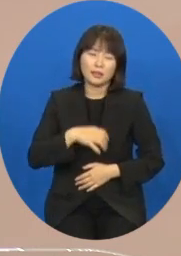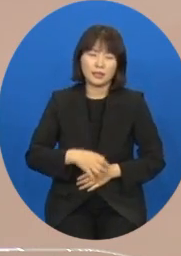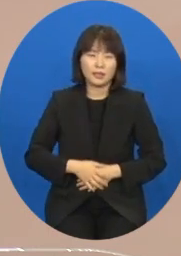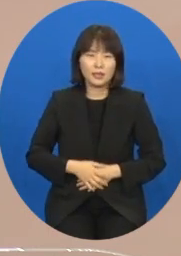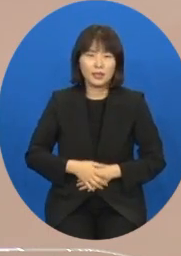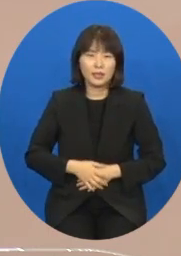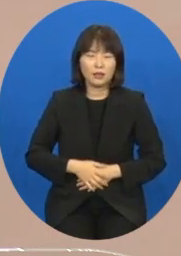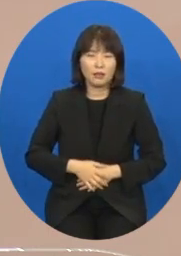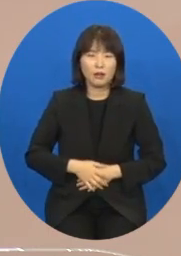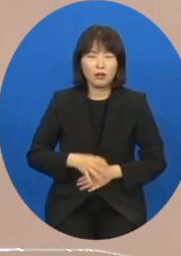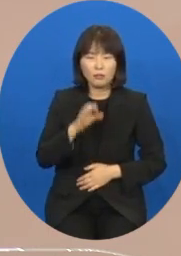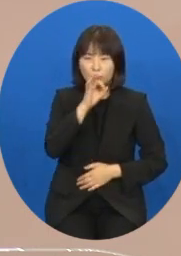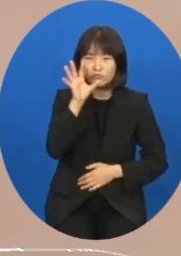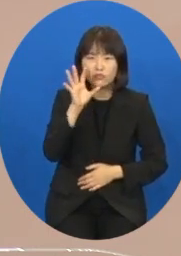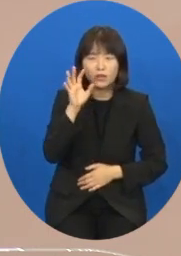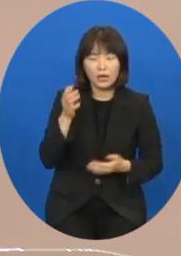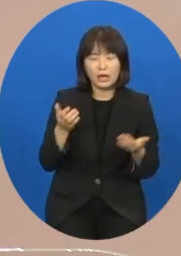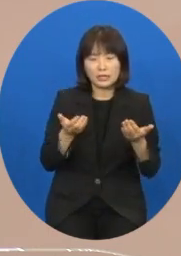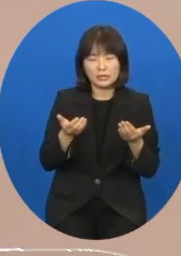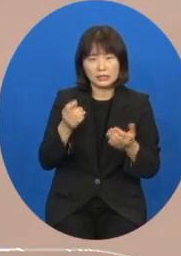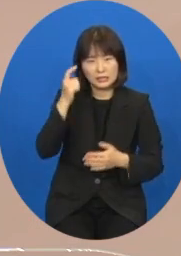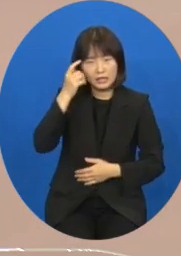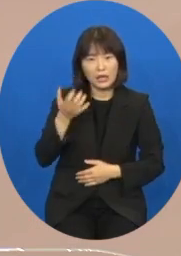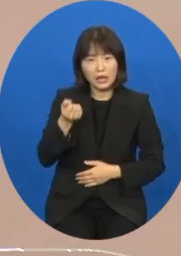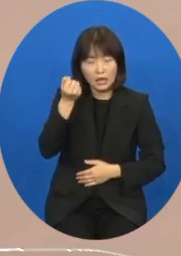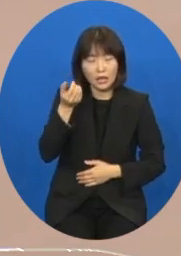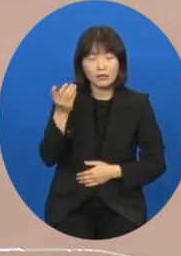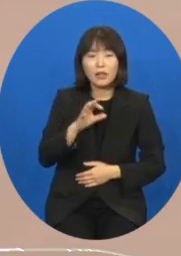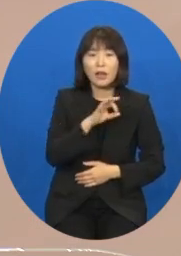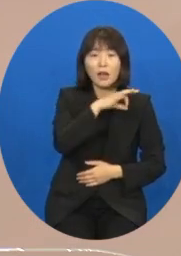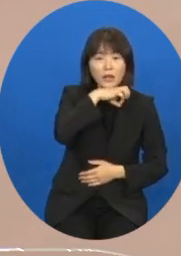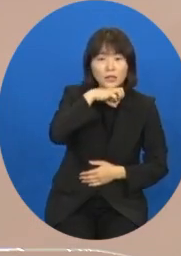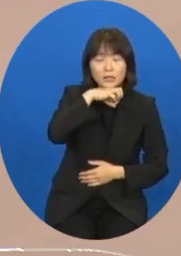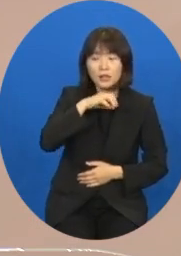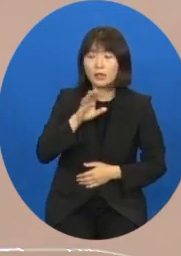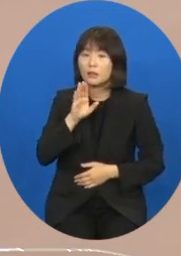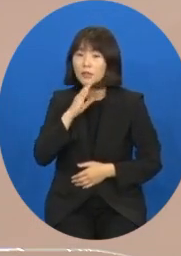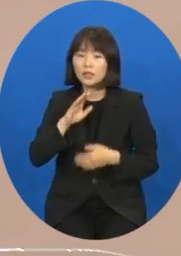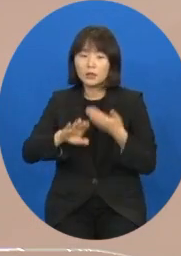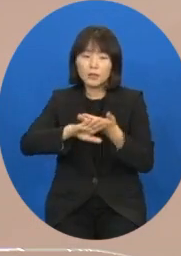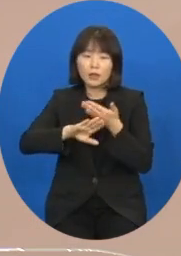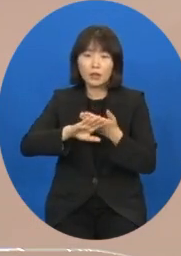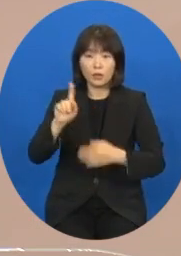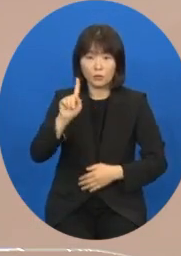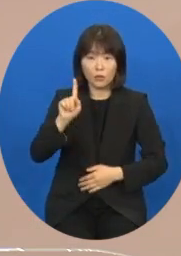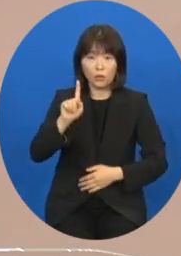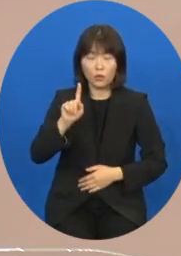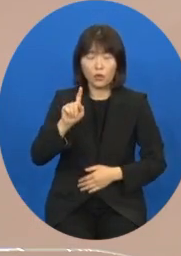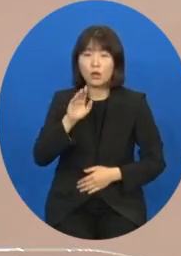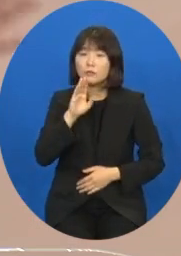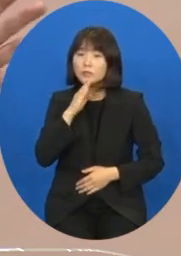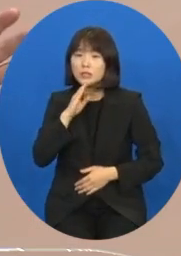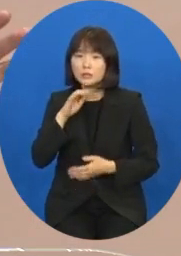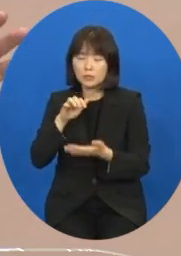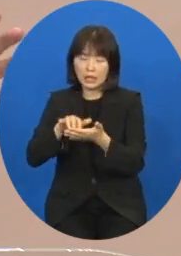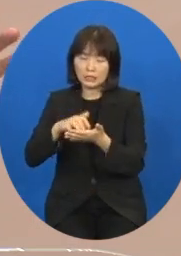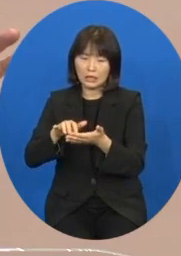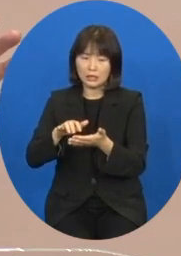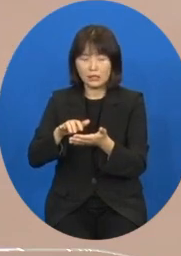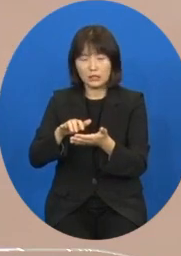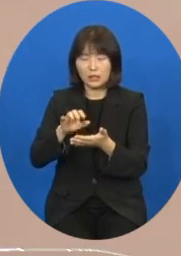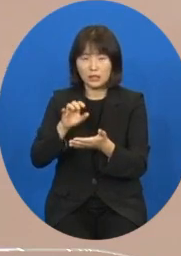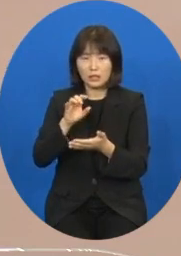생각했어요. 그렇지만 안드레가 빌립하고 달랐던 것은 빌립은 계산이 안 되니까 아예 안